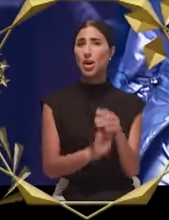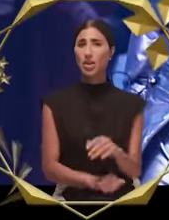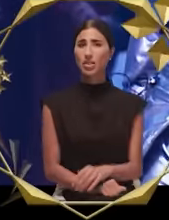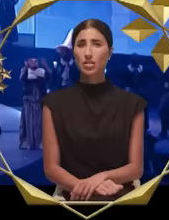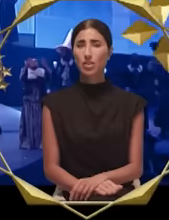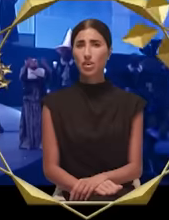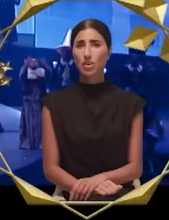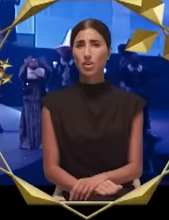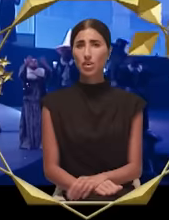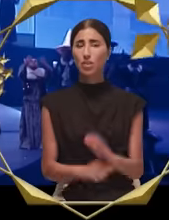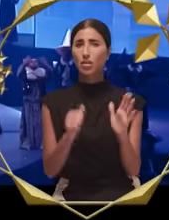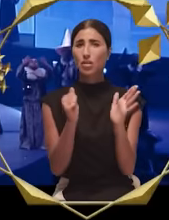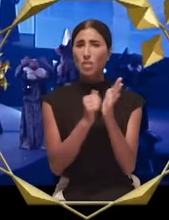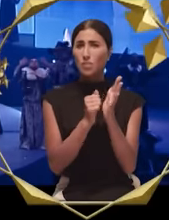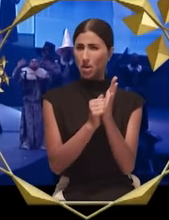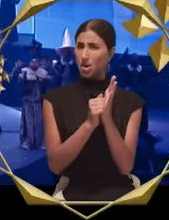والبيت